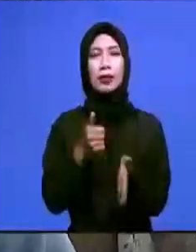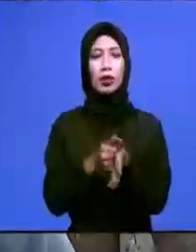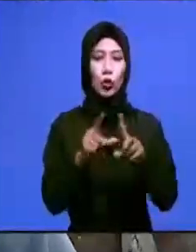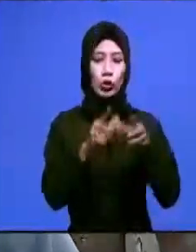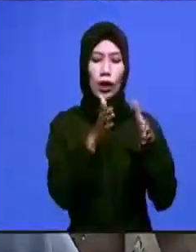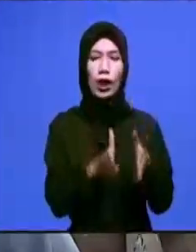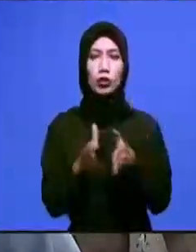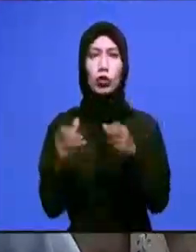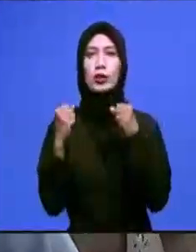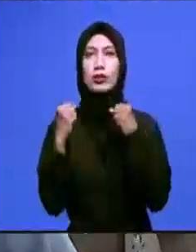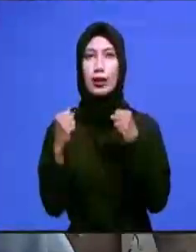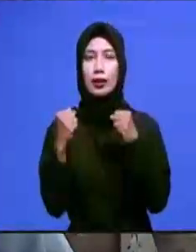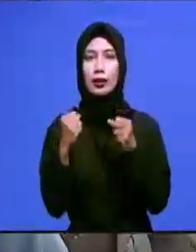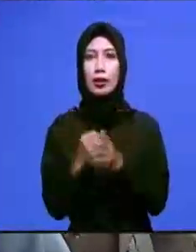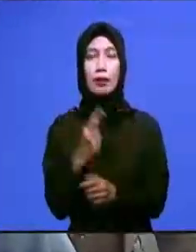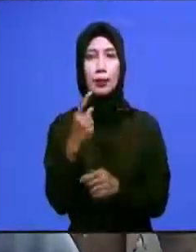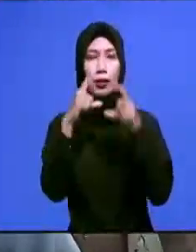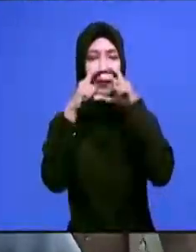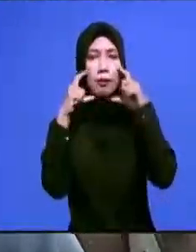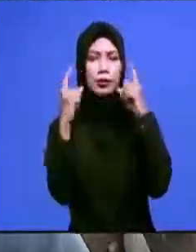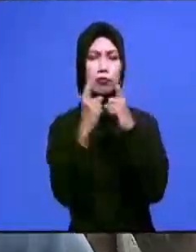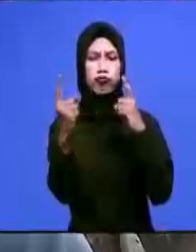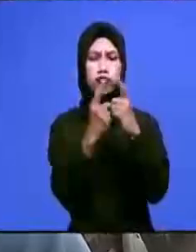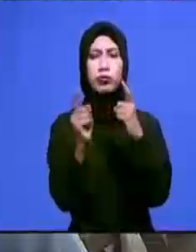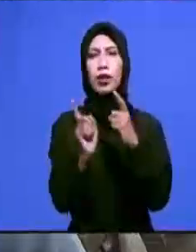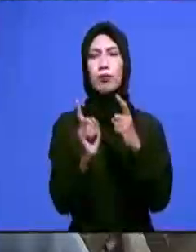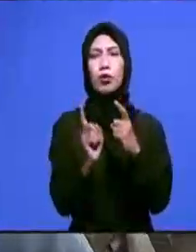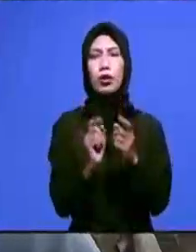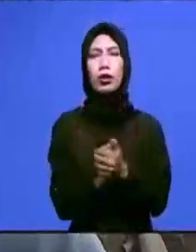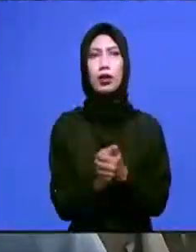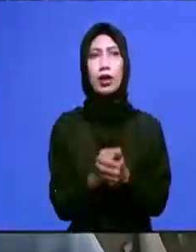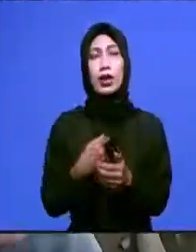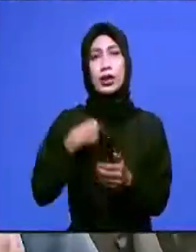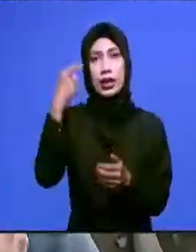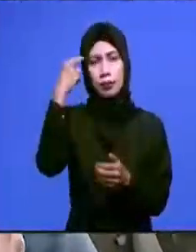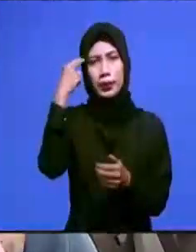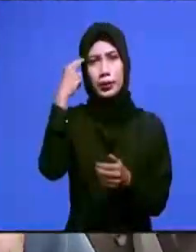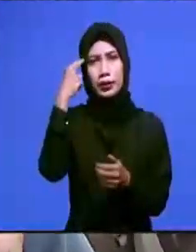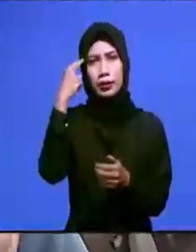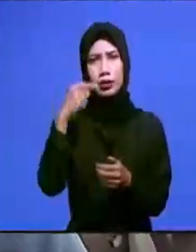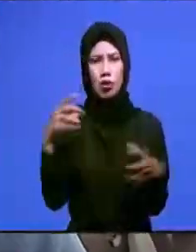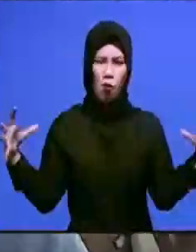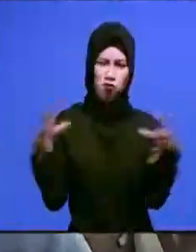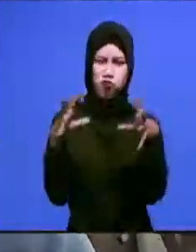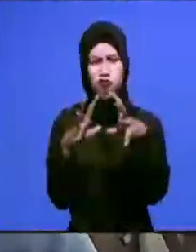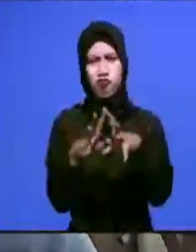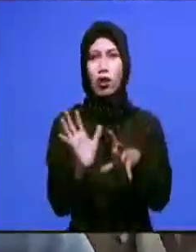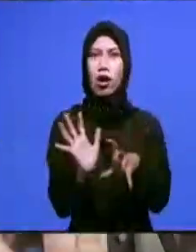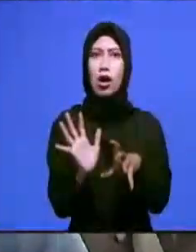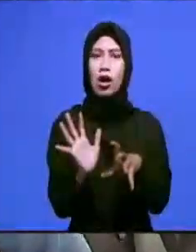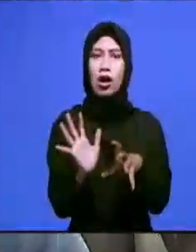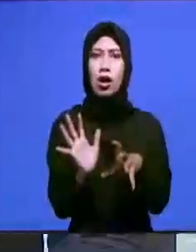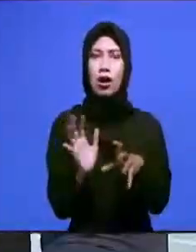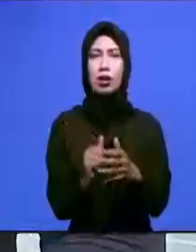menjaga jarak, dan kita juga tidak boleh berkerumun yang terlalu berlebihan. Menurut saya ini tidak terlalu berlebihan, kenapa? Karena ini tidak